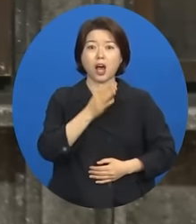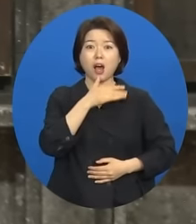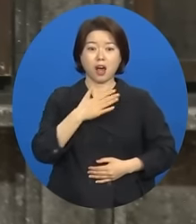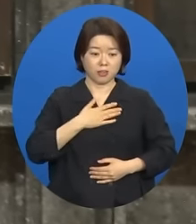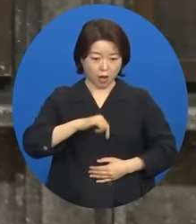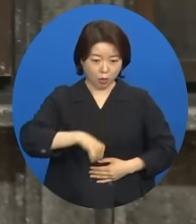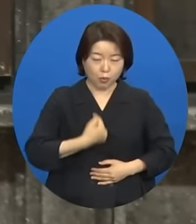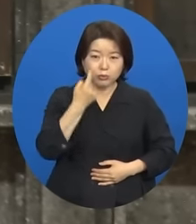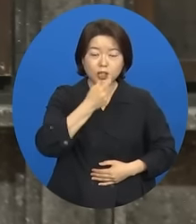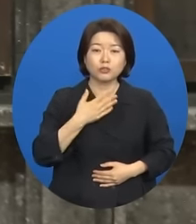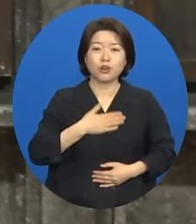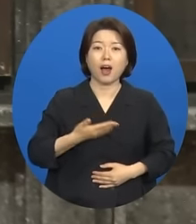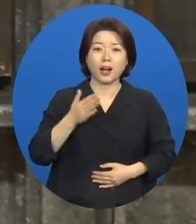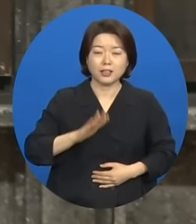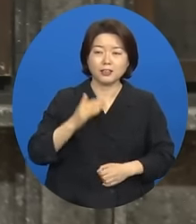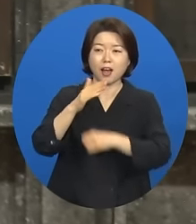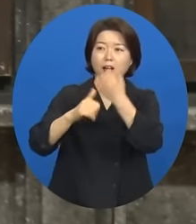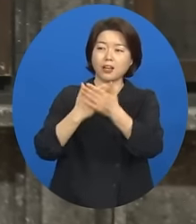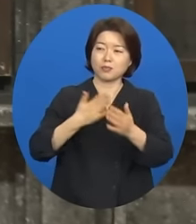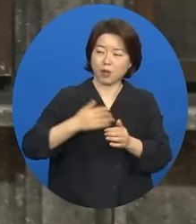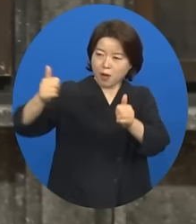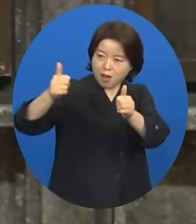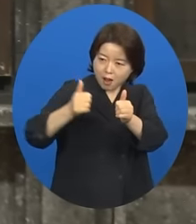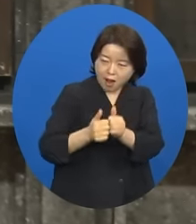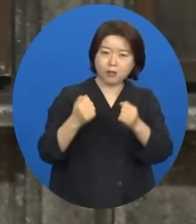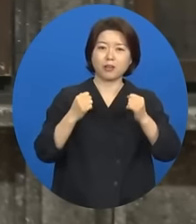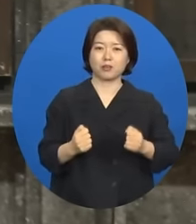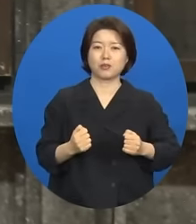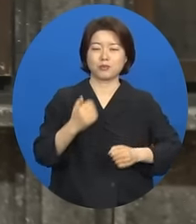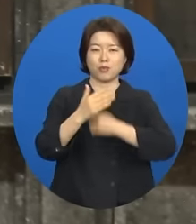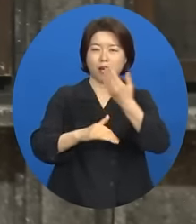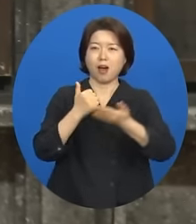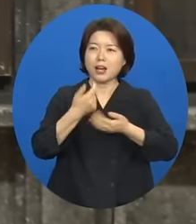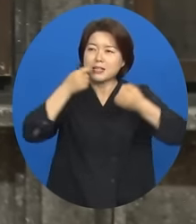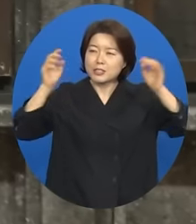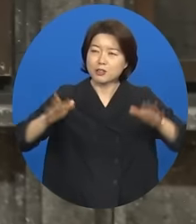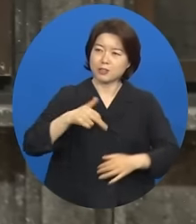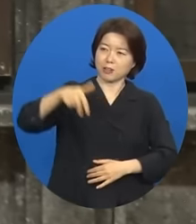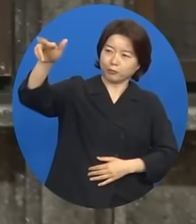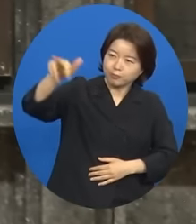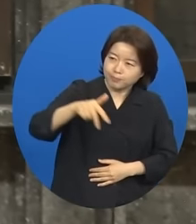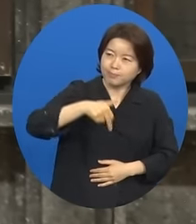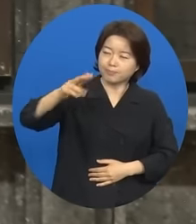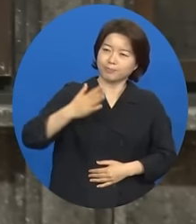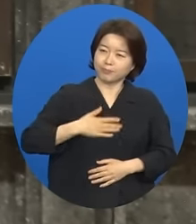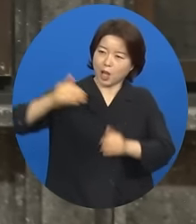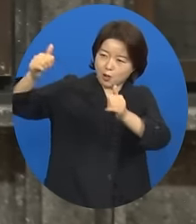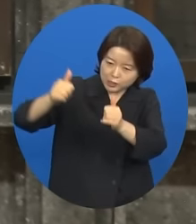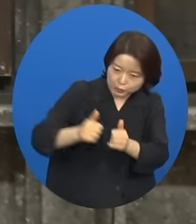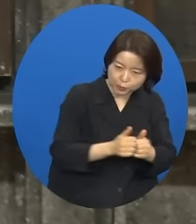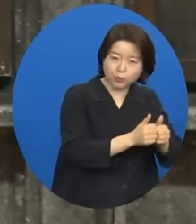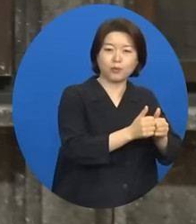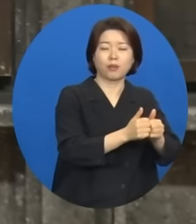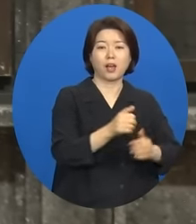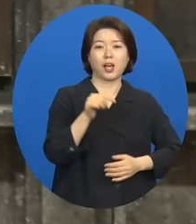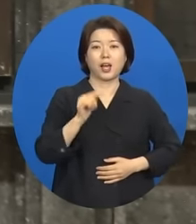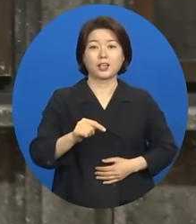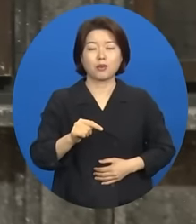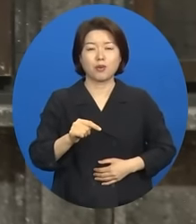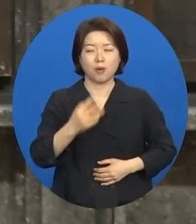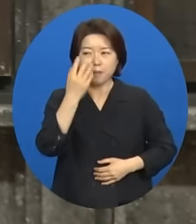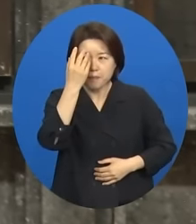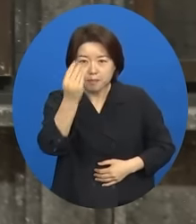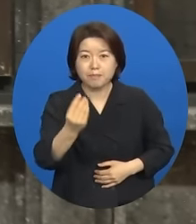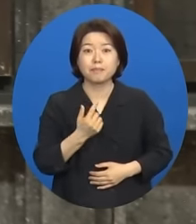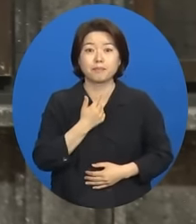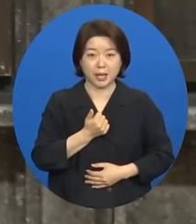알았는데 하나님이 나와 함께 계시고 하나님의 천사들이 오르락 내리락 하면서 나와 동행하는구나 하는 것을 그가 본